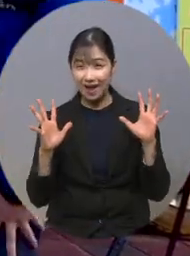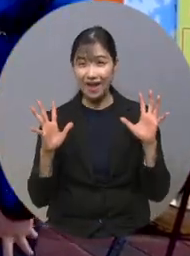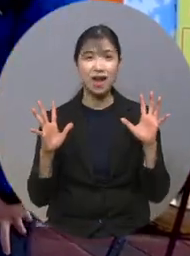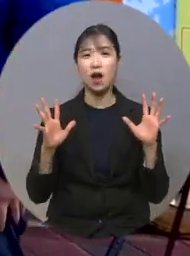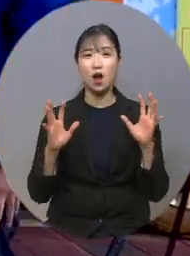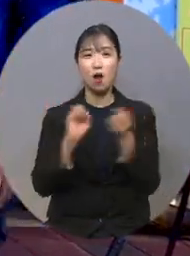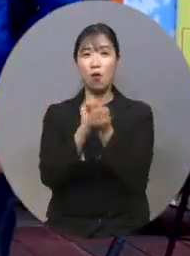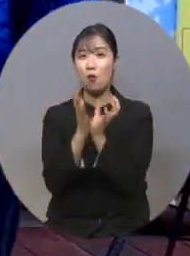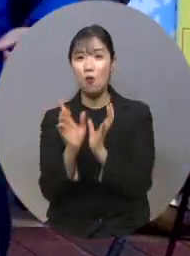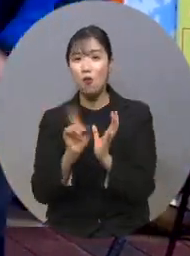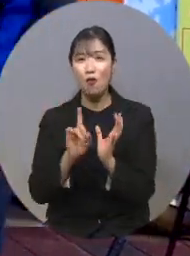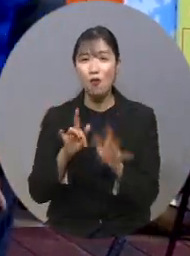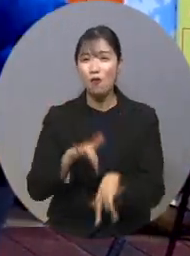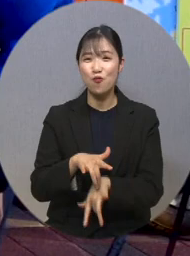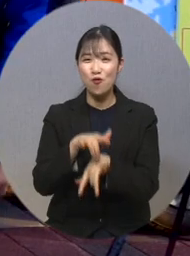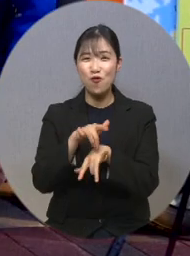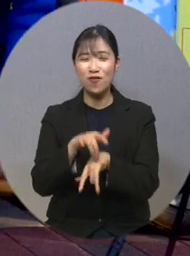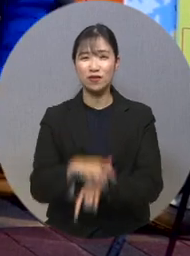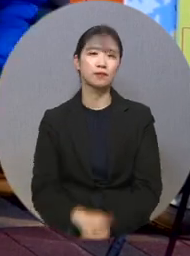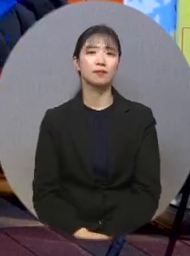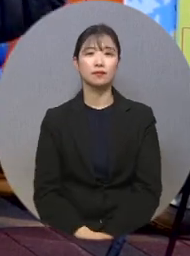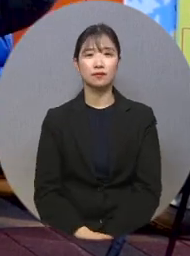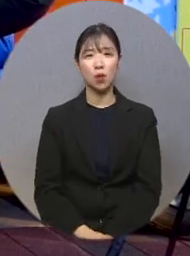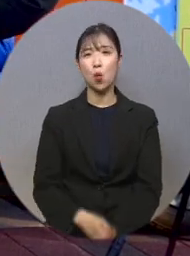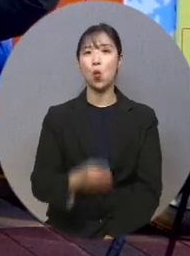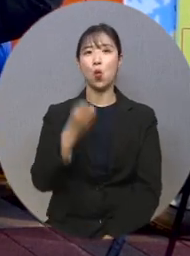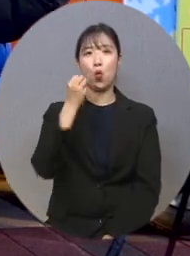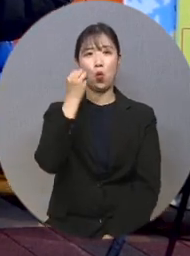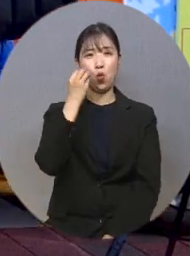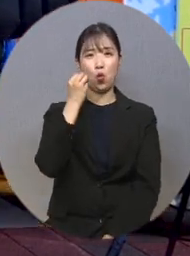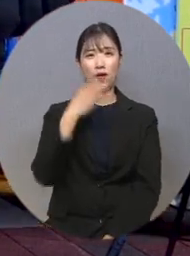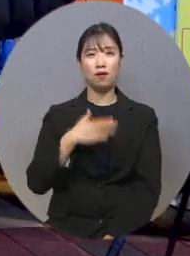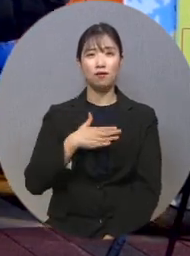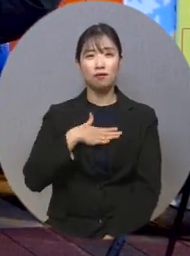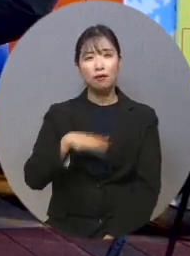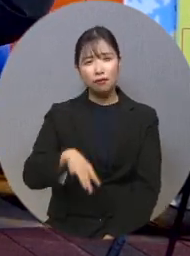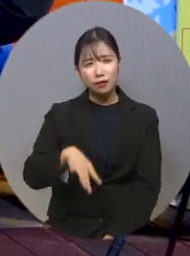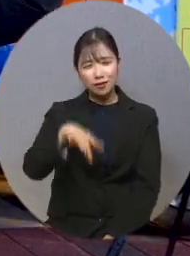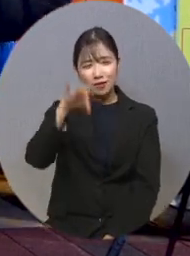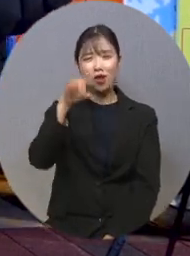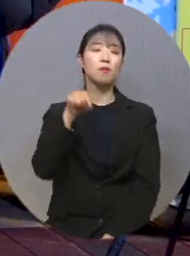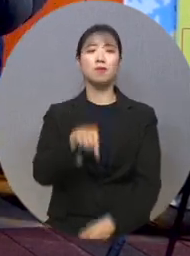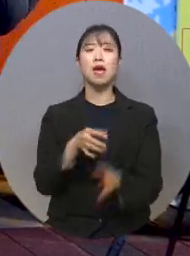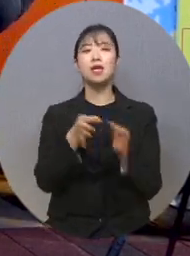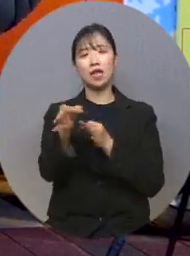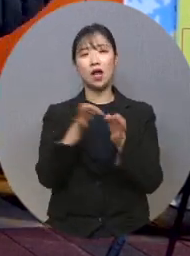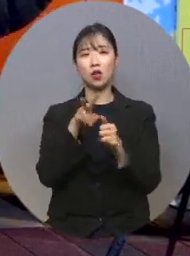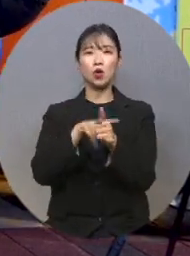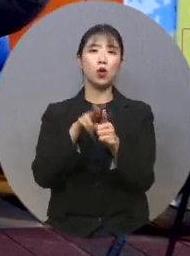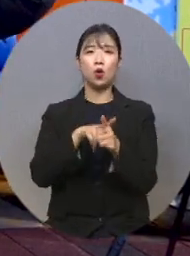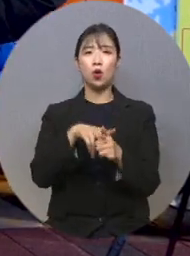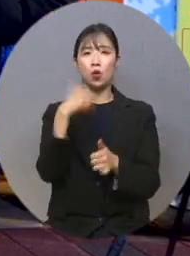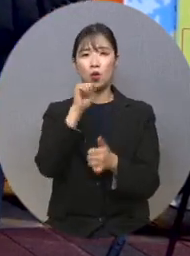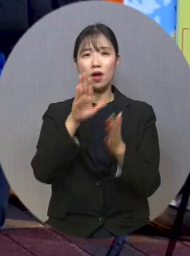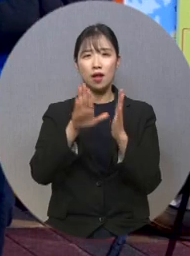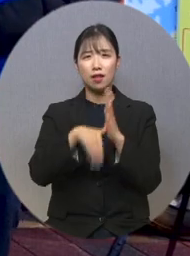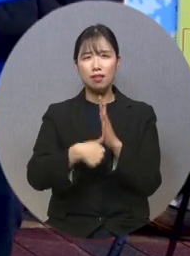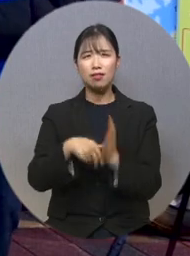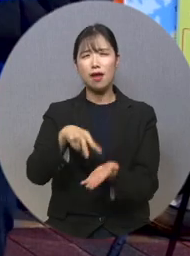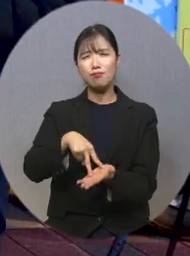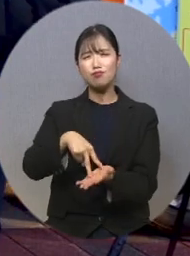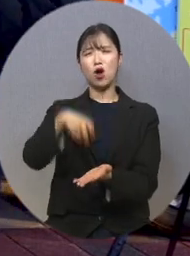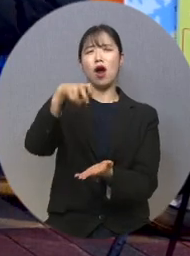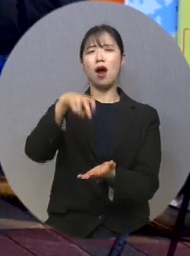꽃다발 어려워하지 꽃다발. 아니 신기하네. 예. 내 처음에 우리 남녀 장터 이게 소개할 때는 뿅 하면 관절이 아파서